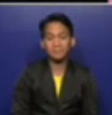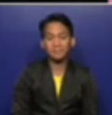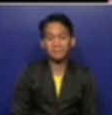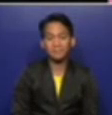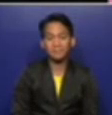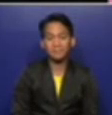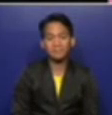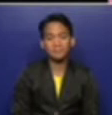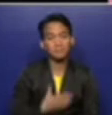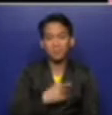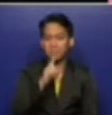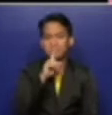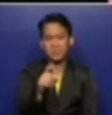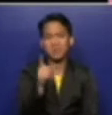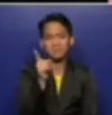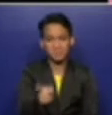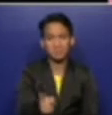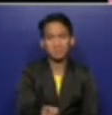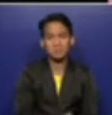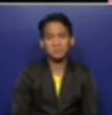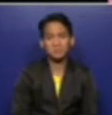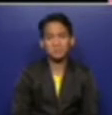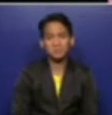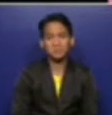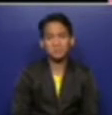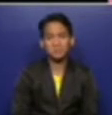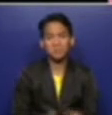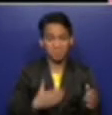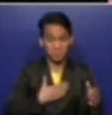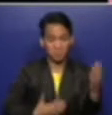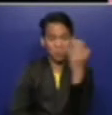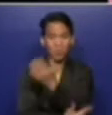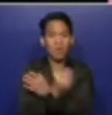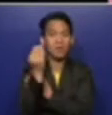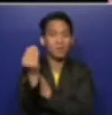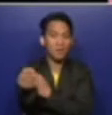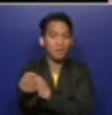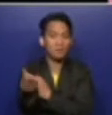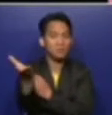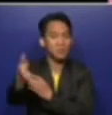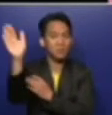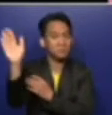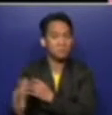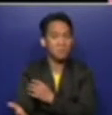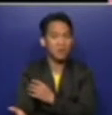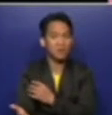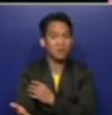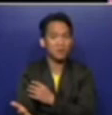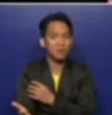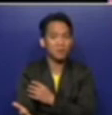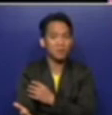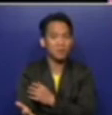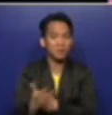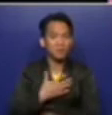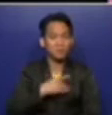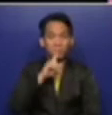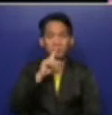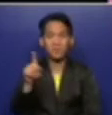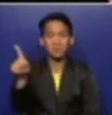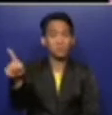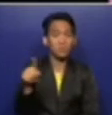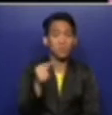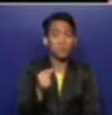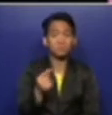ผมทวงถามจริงๆผมให้โอกาสท่านแต่ท่านไม่โอกาสไม่ให้โอกาสตนเองไม่โอกาสประเทศชาติผมช่วยเหลือไม่ได้ ผมว่าคุณ